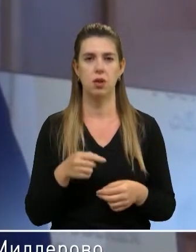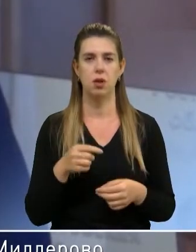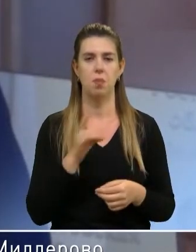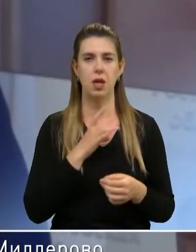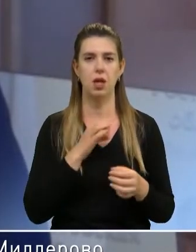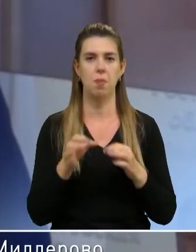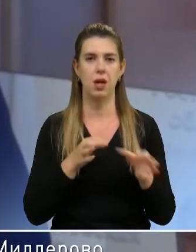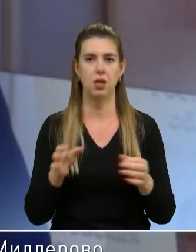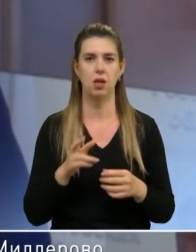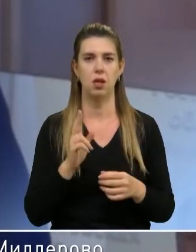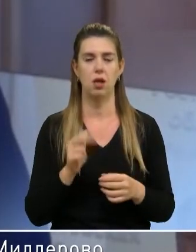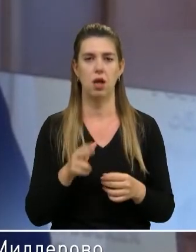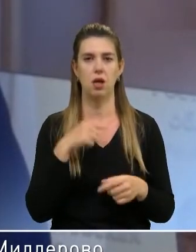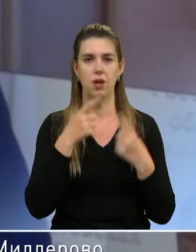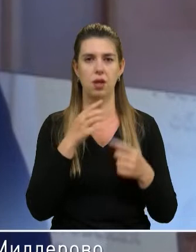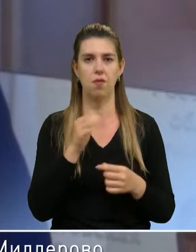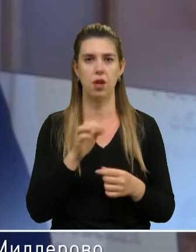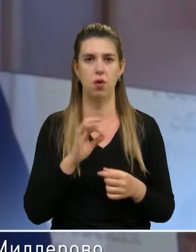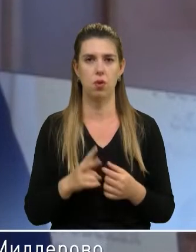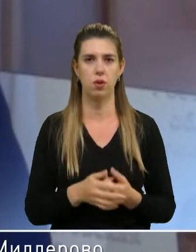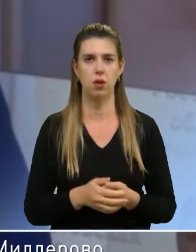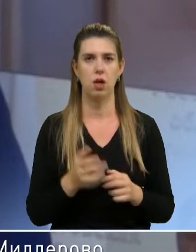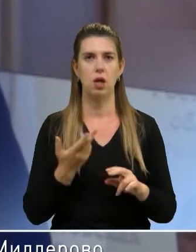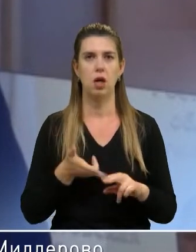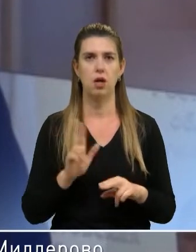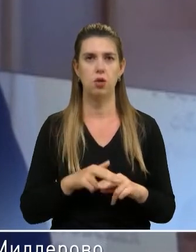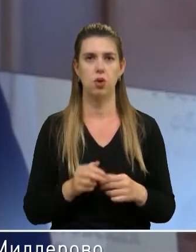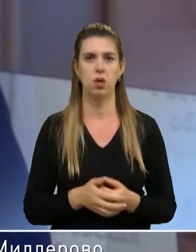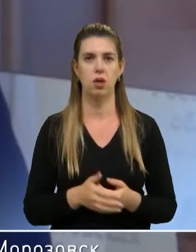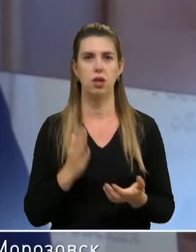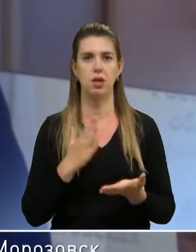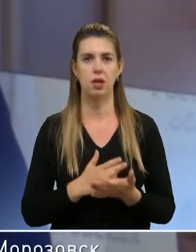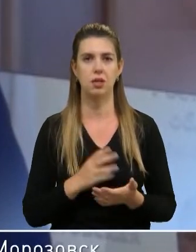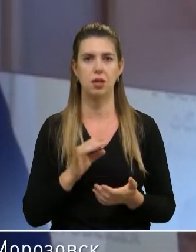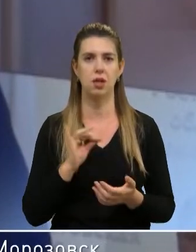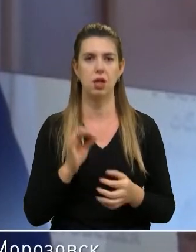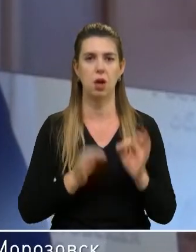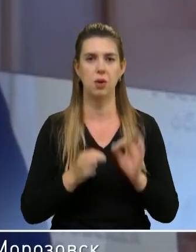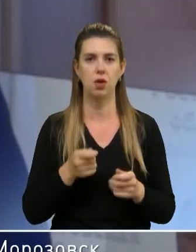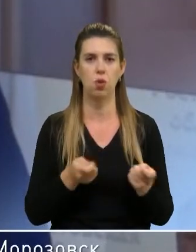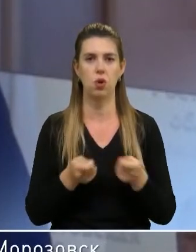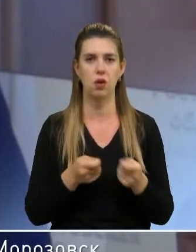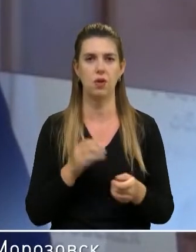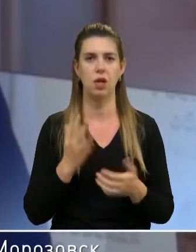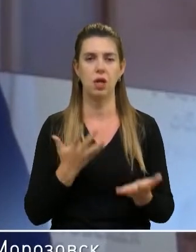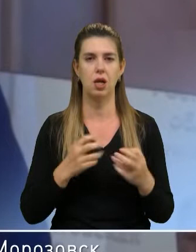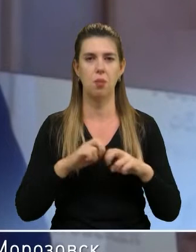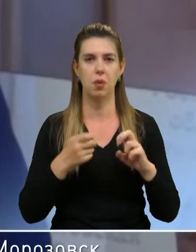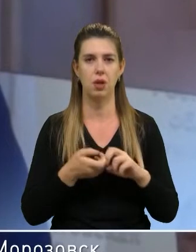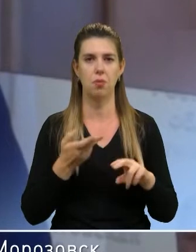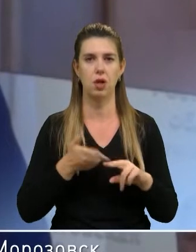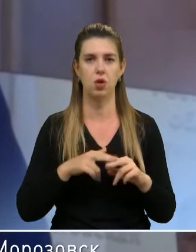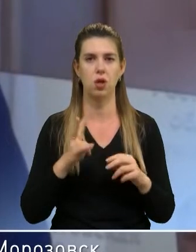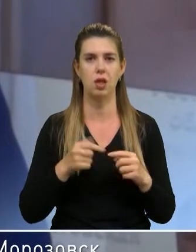или, как иногда говорят, лакуны, которые существуют и в нормативном регулировании, или проблемы, которые на